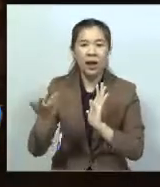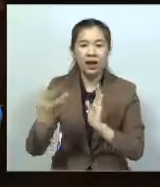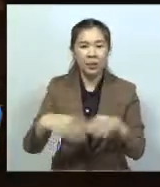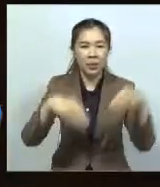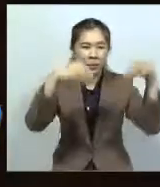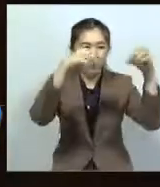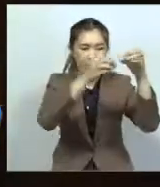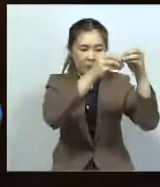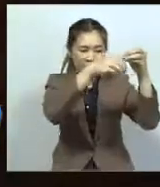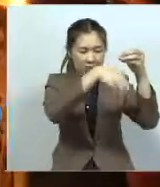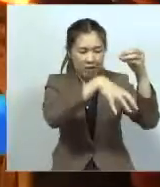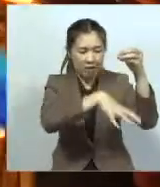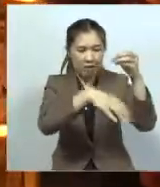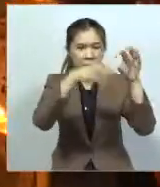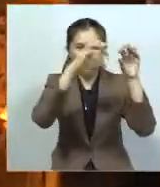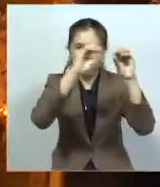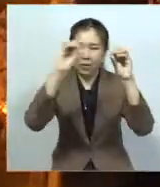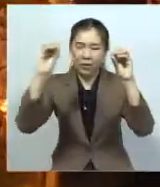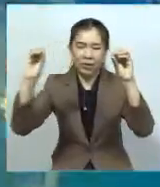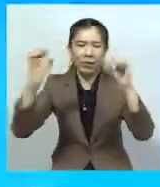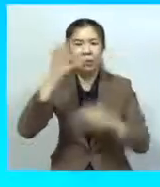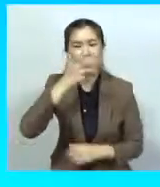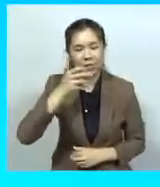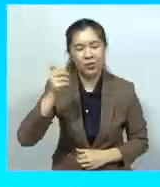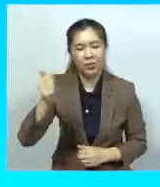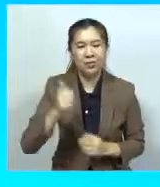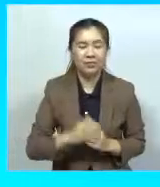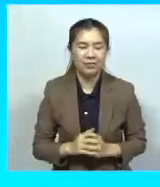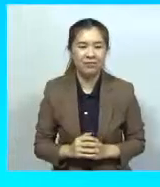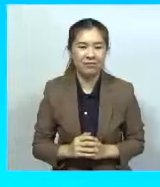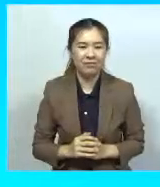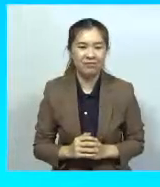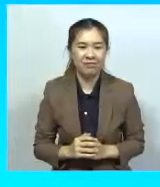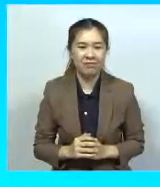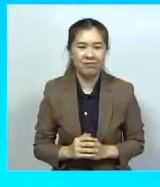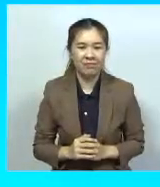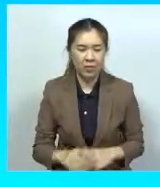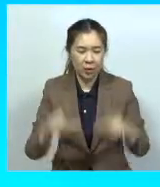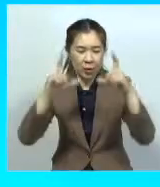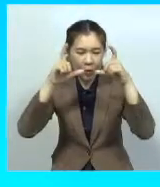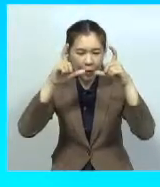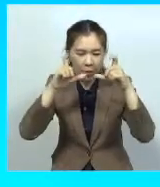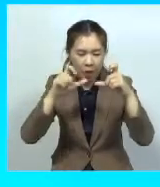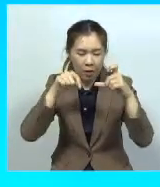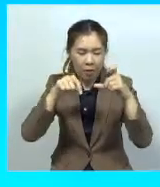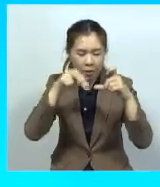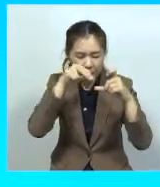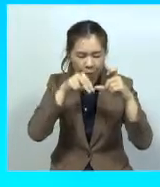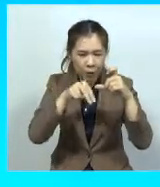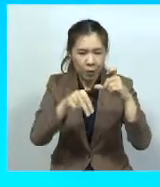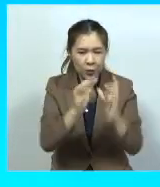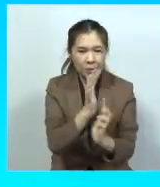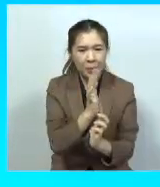กแต่งสร้างความตื่นตาตื่นใจให้กับนักท่องเที่ยวสวยจริงๆ สวยมากนะคะและยิ่งถ่ายมาเป็นภาพมุมสูงเนาะเป็นแสงเ